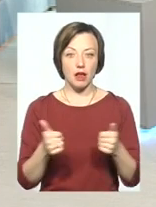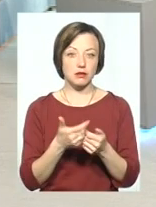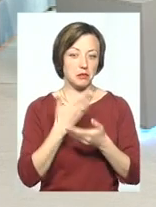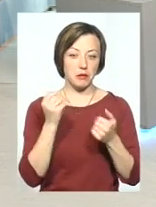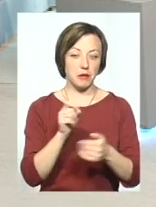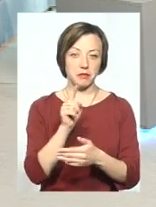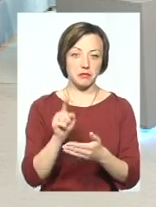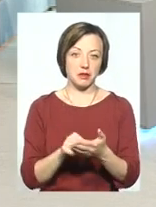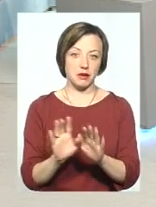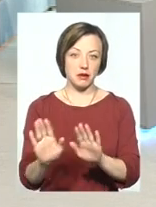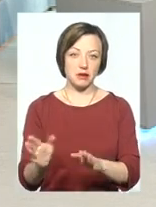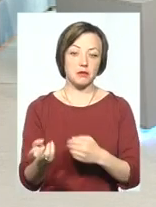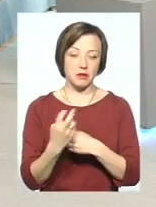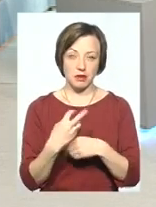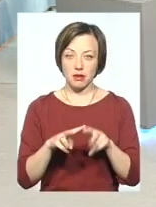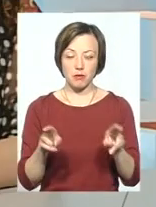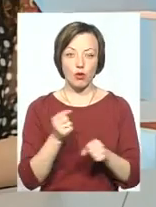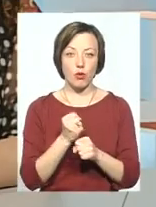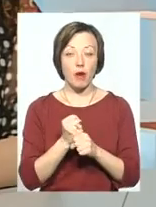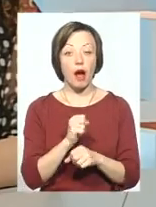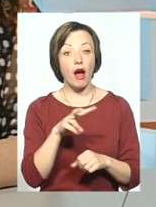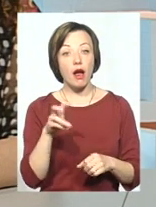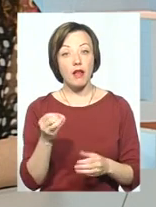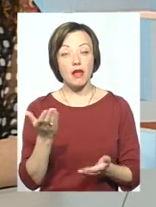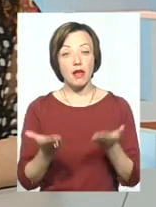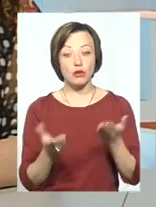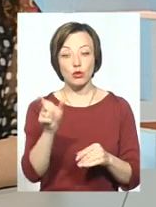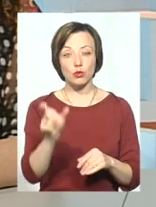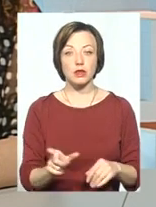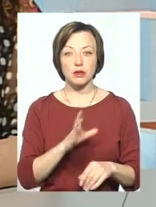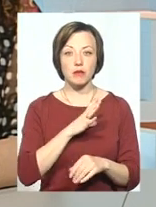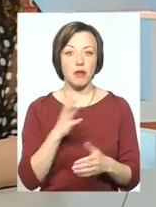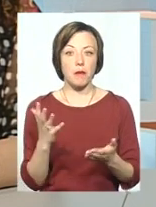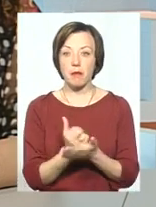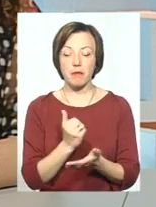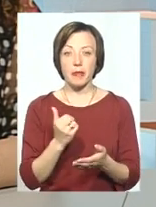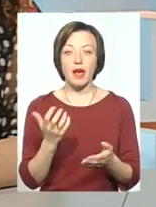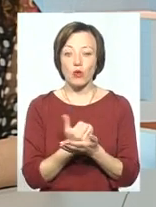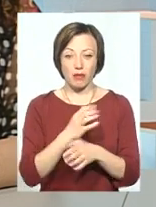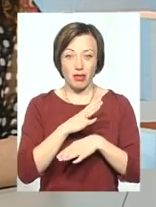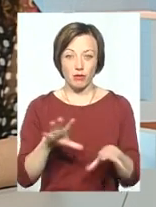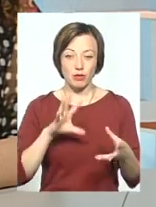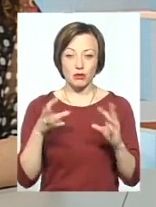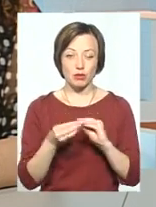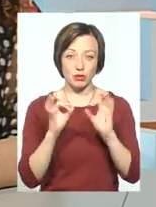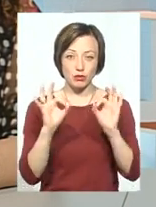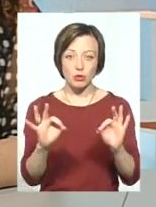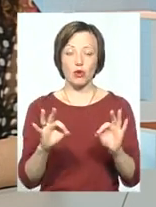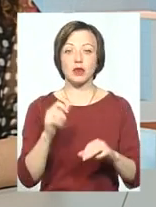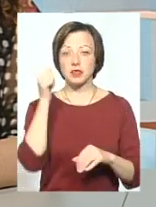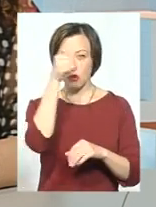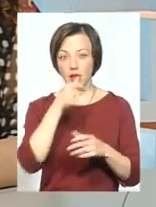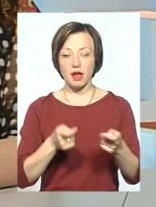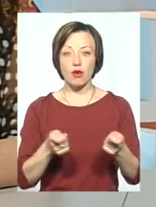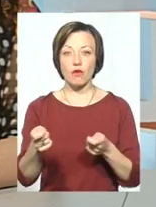нема питань. От хай іде до нас і те саме робить. Але коли людина була безуспішна і за роки її от керування в